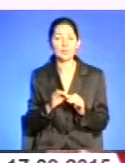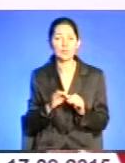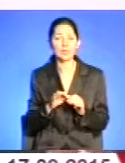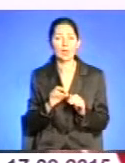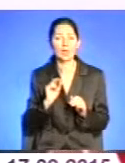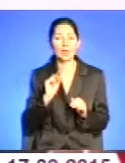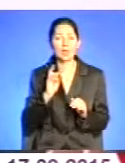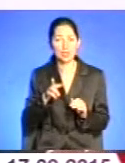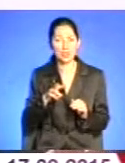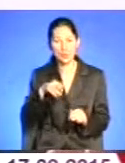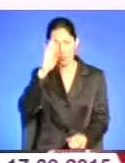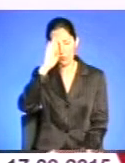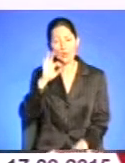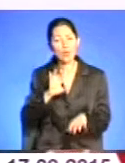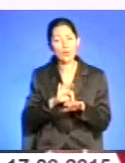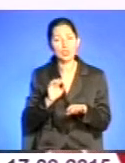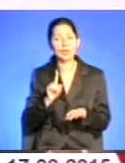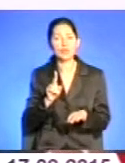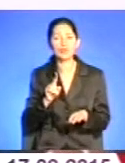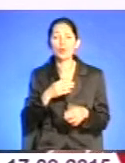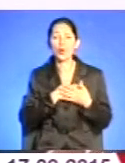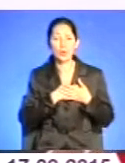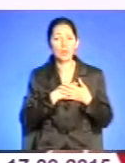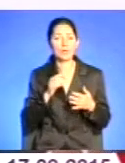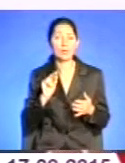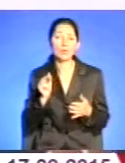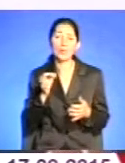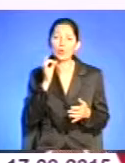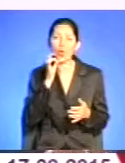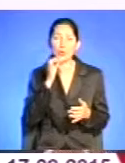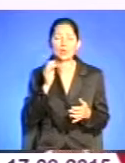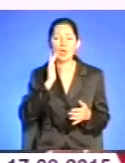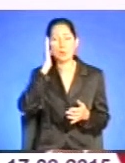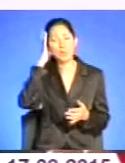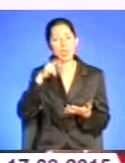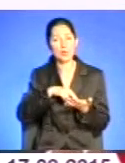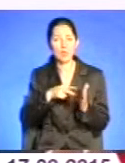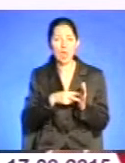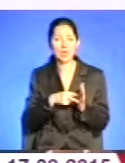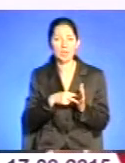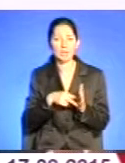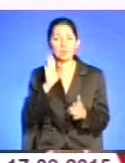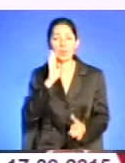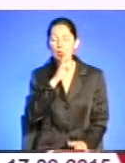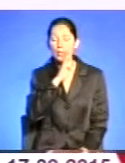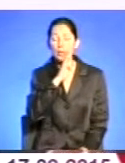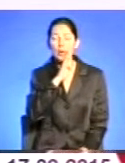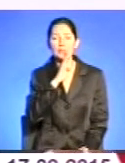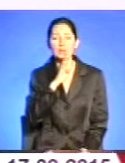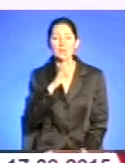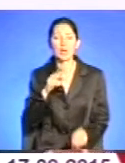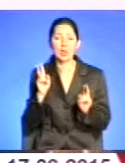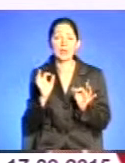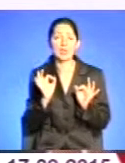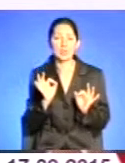чим він хворів, що любив, чим захоплювався, його мрії і плани. Вона мені, насправді, зустріч з